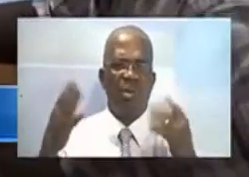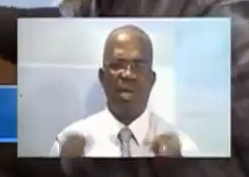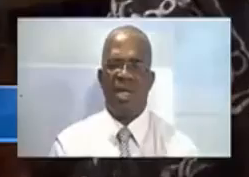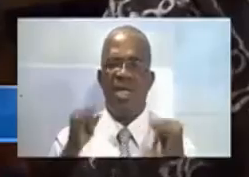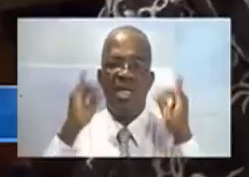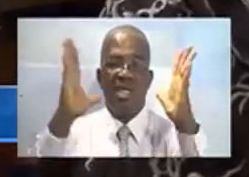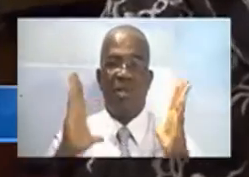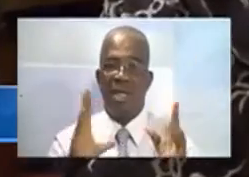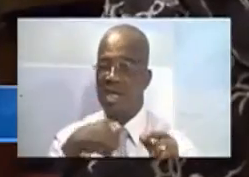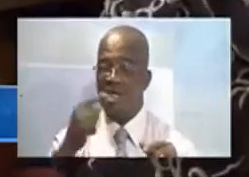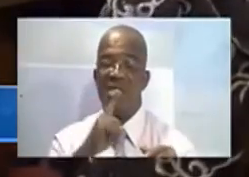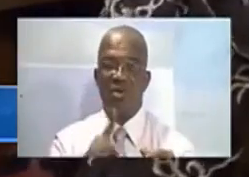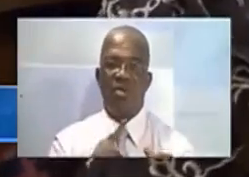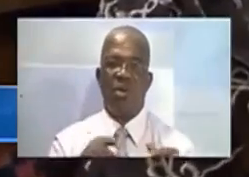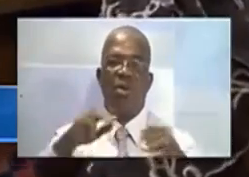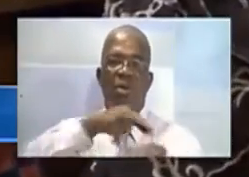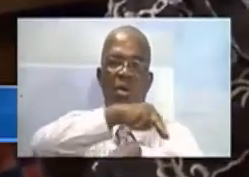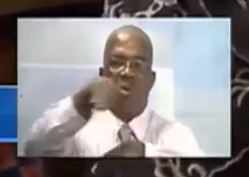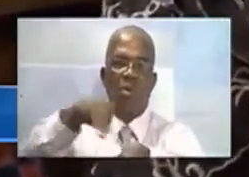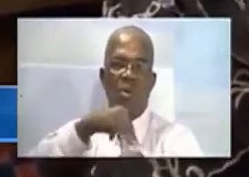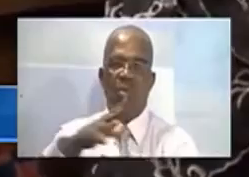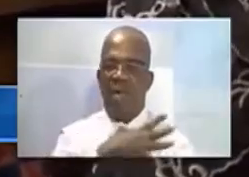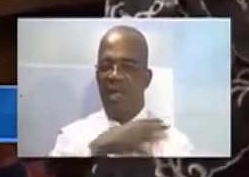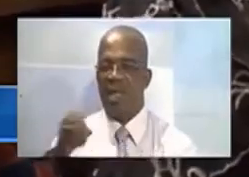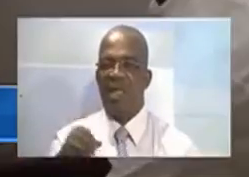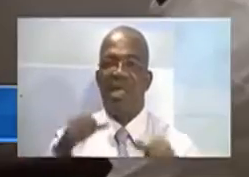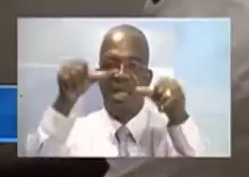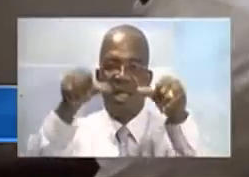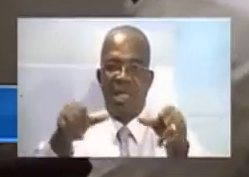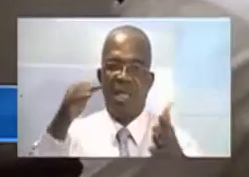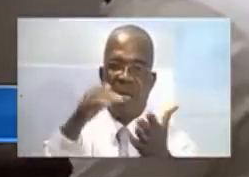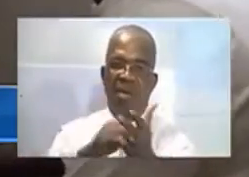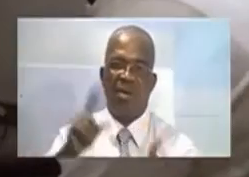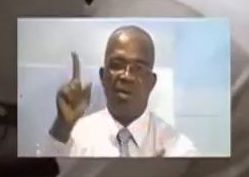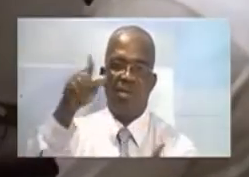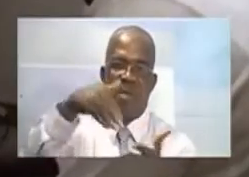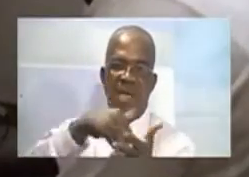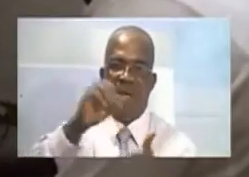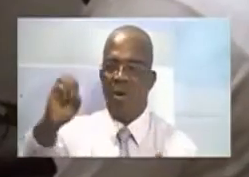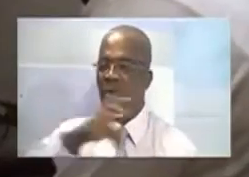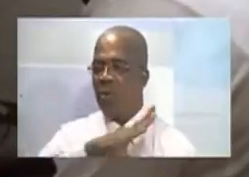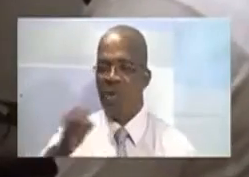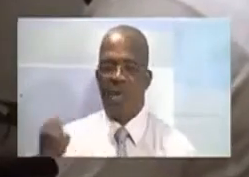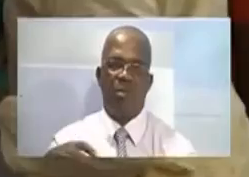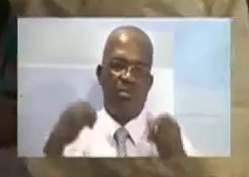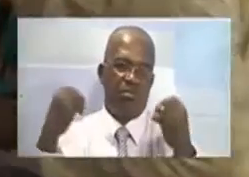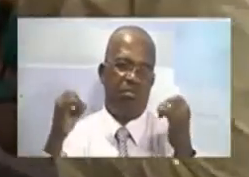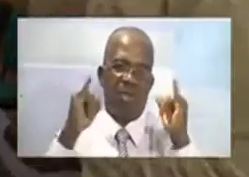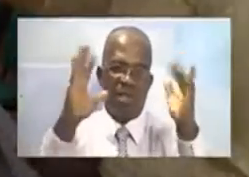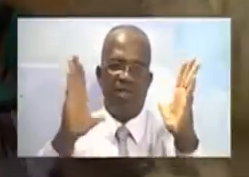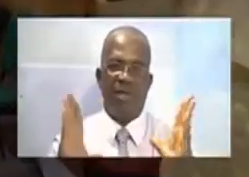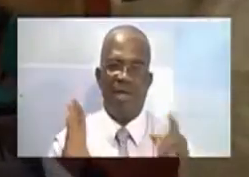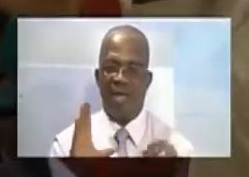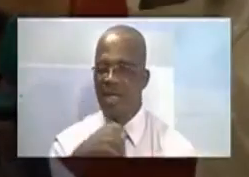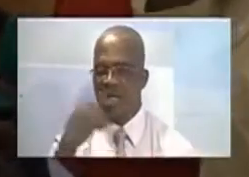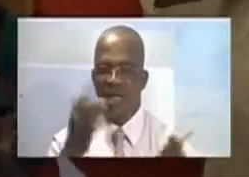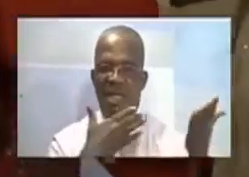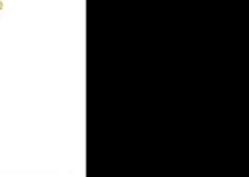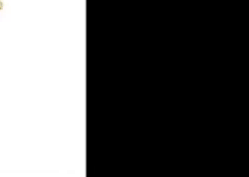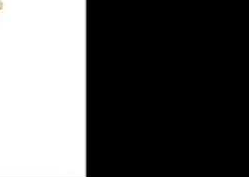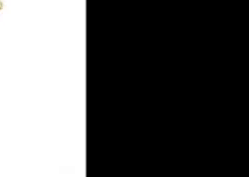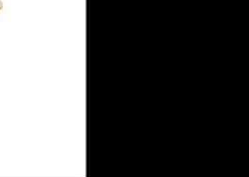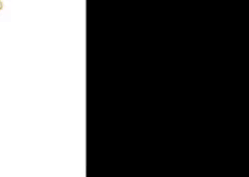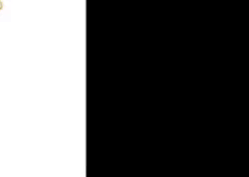de 92 d'entre eux, il en reste encore 1008 sur le sol malien qui attendent de regagner volontairement la Côte d'Ivoire.